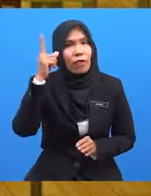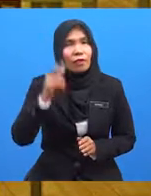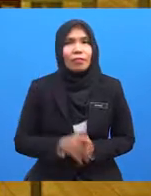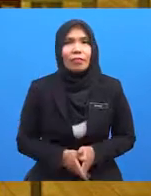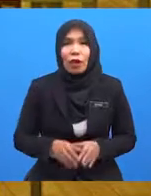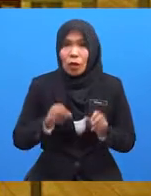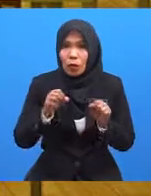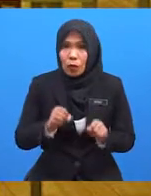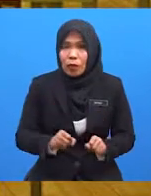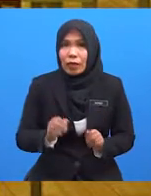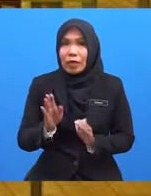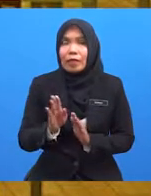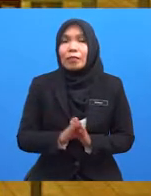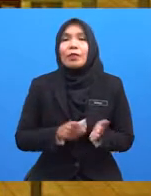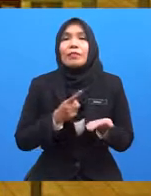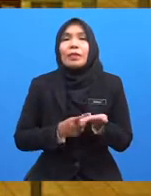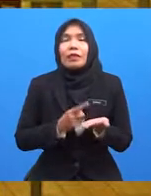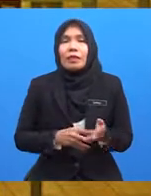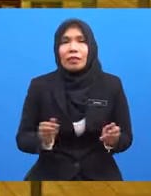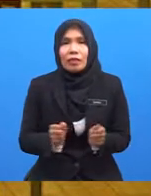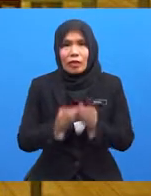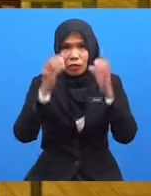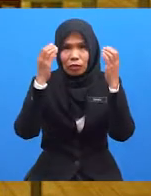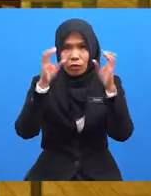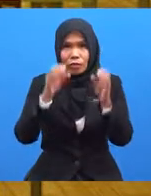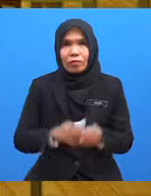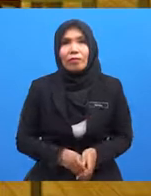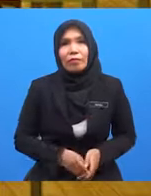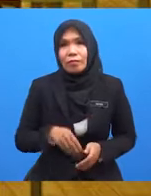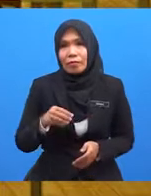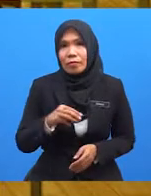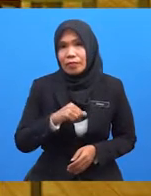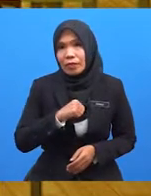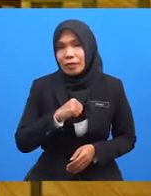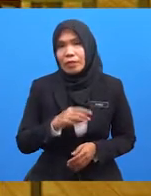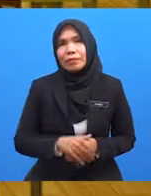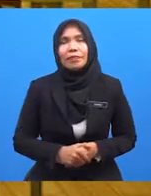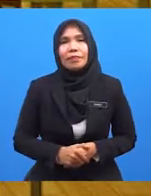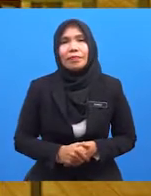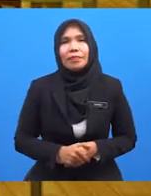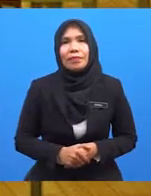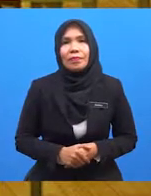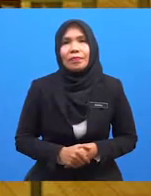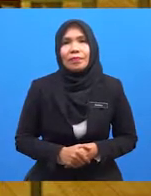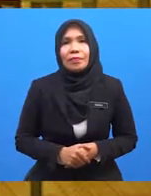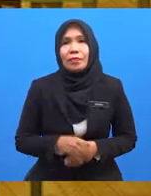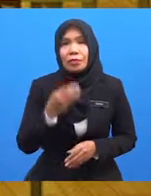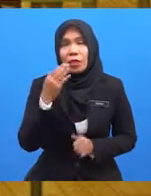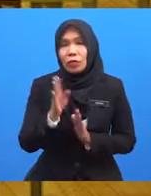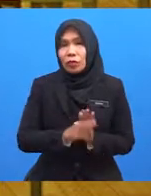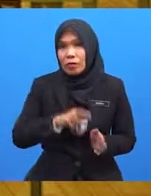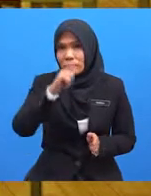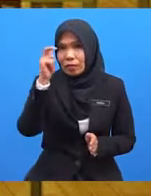guru masing-masing. Jangan malu untuk bertanya. Bak kata pepatah, malu bertanya, sesat